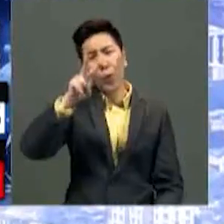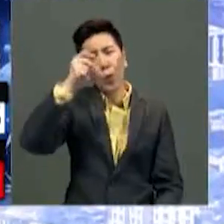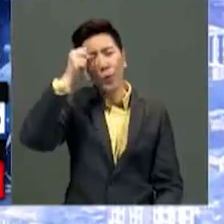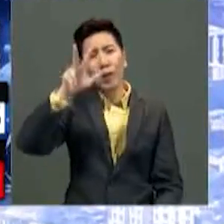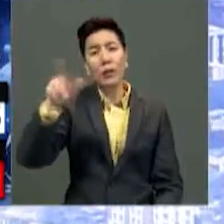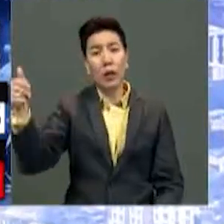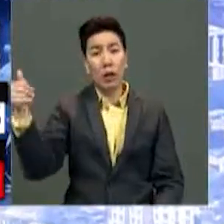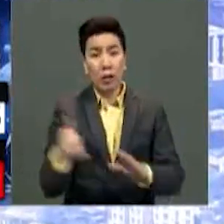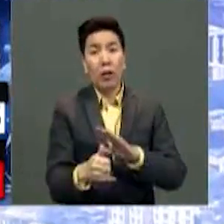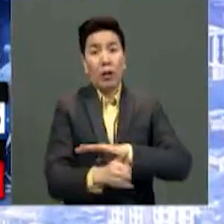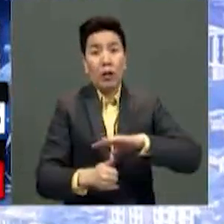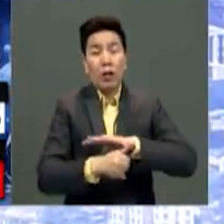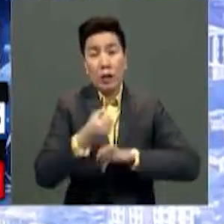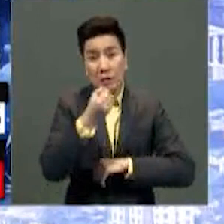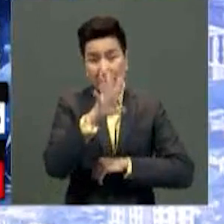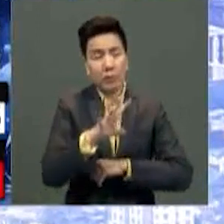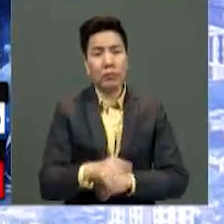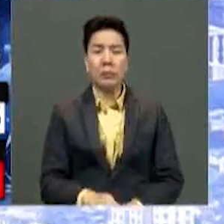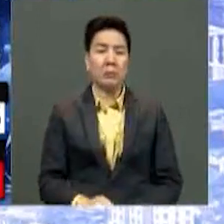ก็อย่าไปยิงคำถามเพิ่มเติมอีกข้อหนึ่งได้นะว่าคือต้องมีการกับตัวหรือเปล่าคะค่ะแน่นอนเข้ามาระยะสั้นมาแค่สองสามวันนั้นเองจะให้ท่านจาก14